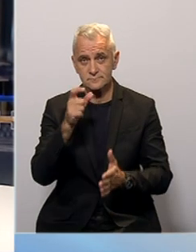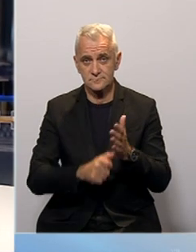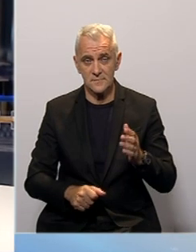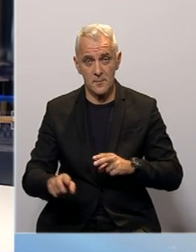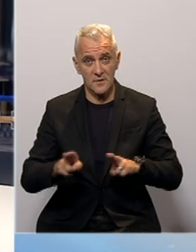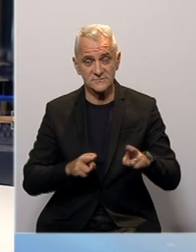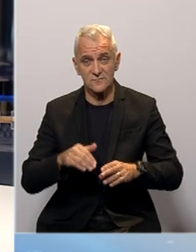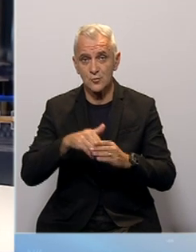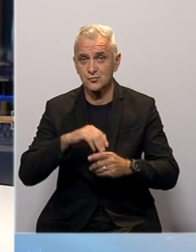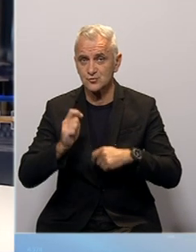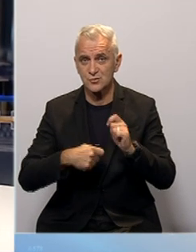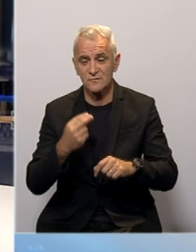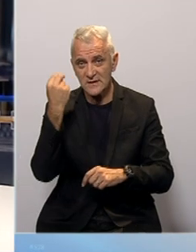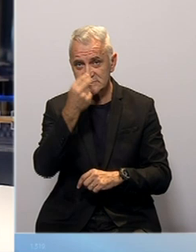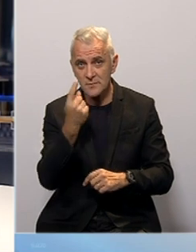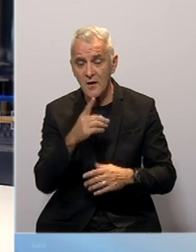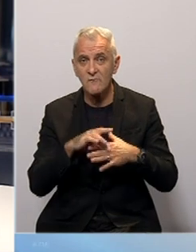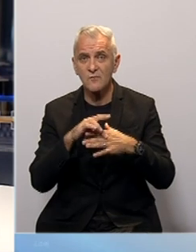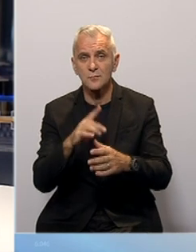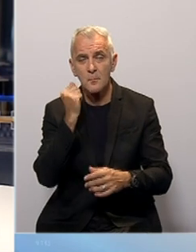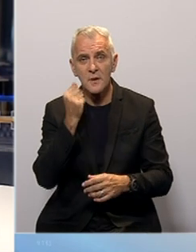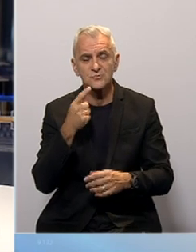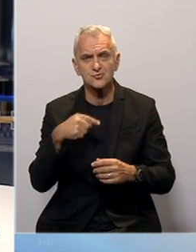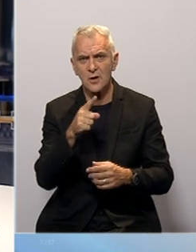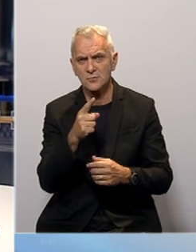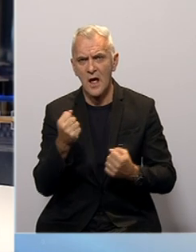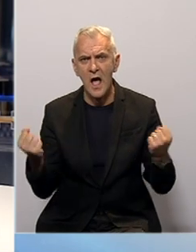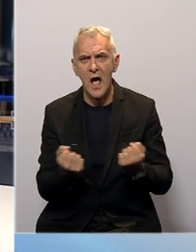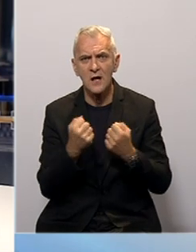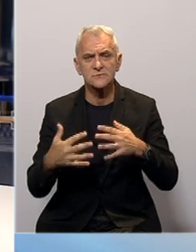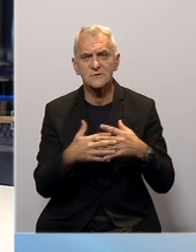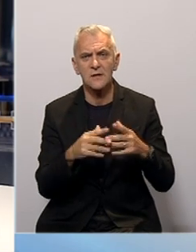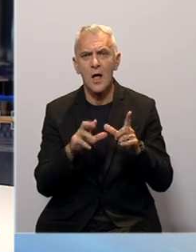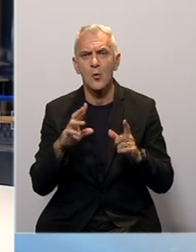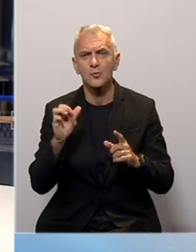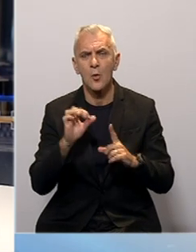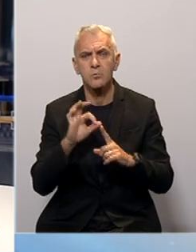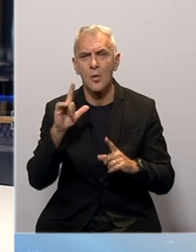Pripadnici Ministarstva unutrašnjih poslova Srbije predvodili su međunarodnu akciju u saradnji s Europolom,